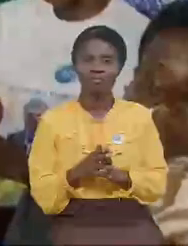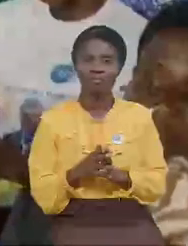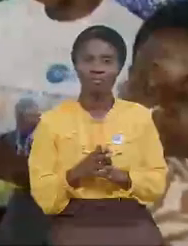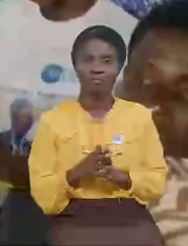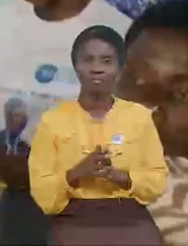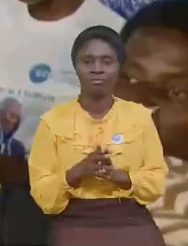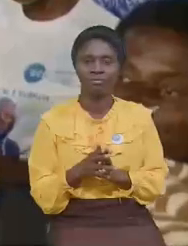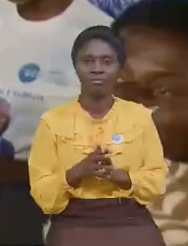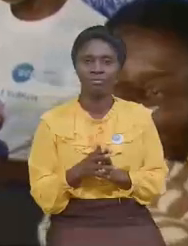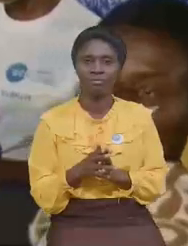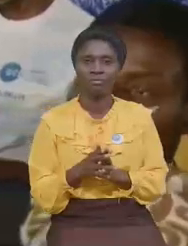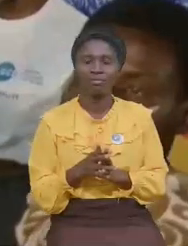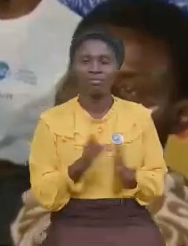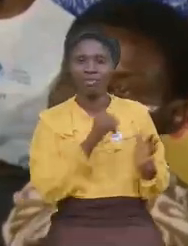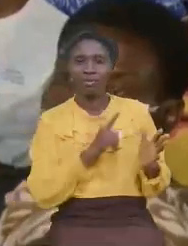Seigneur,